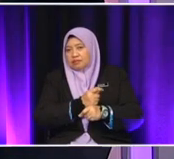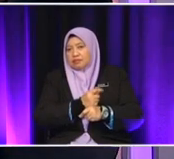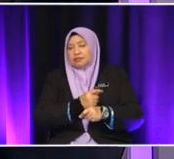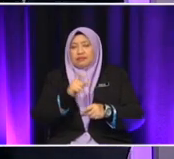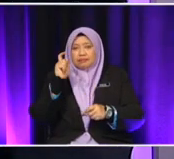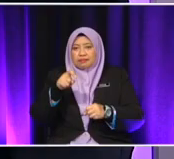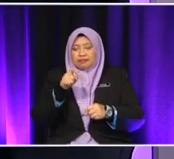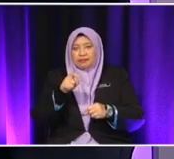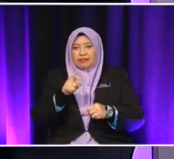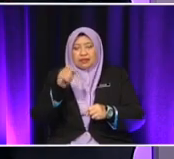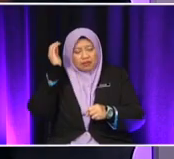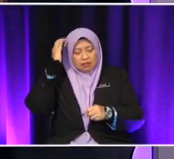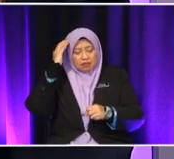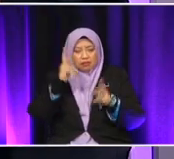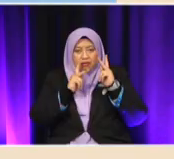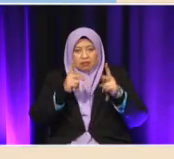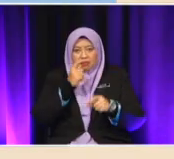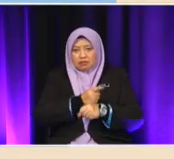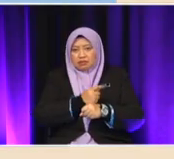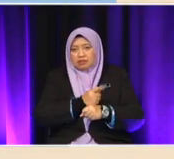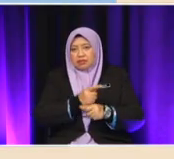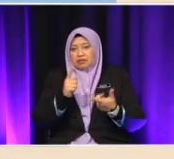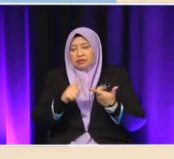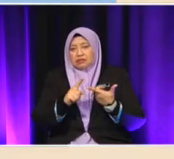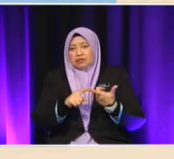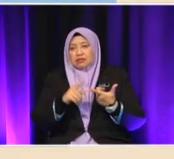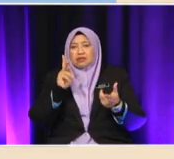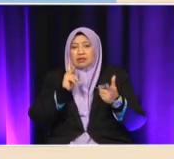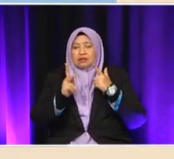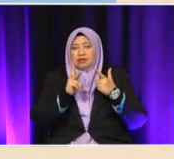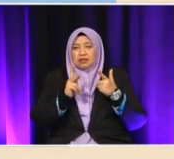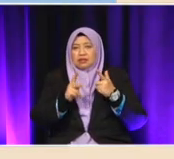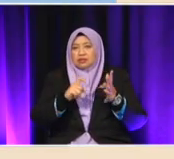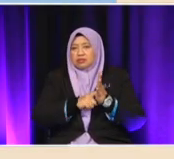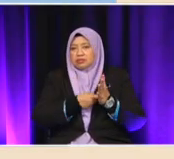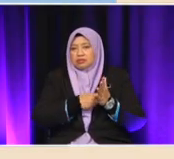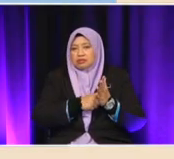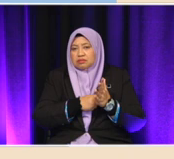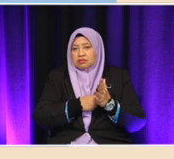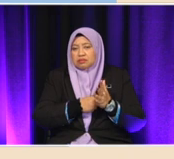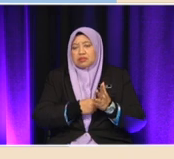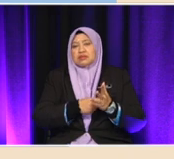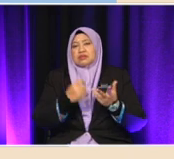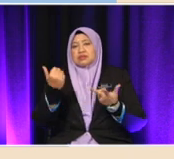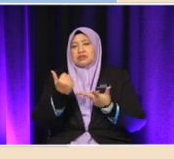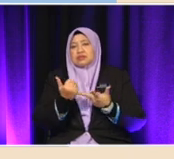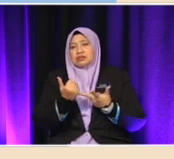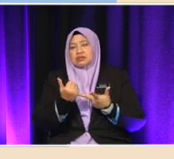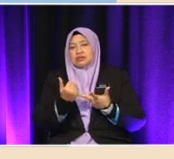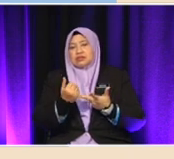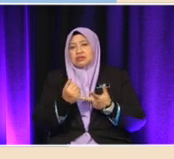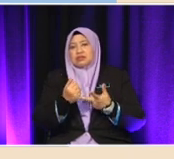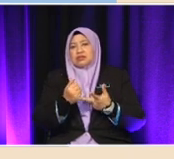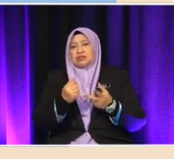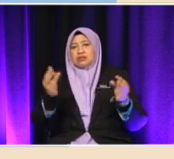perlu menguasai kartu tugas yang kedua adalah kata kunci ataupun keyword yang wujud di dalam soal dan yang ketiga jumlah